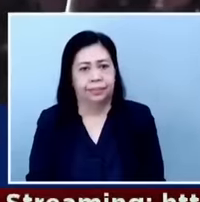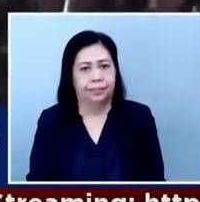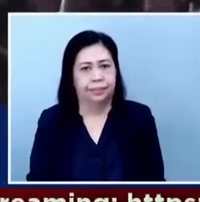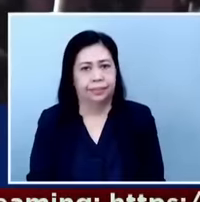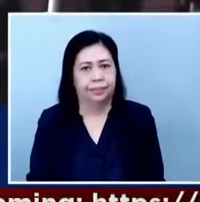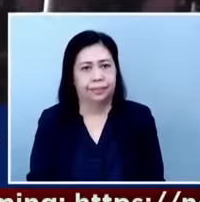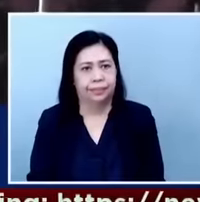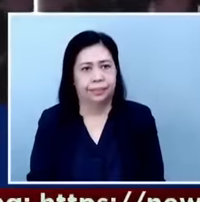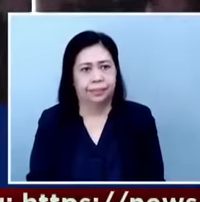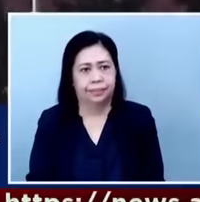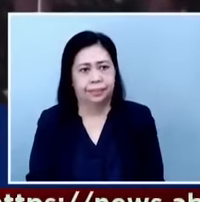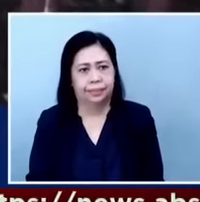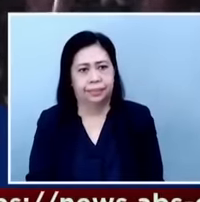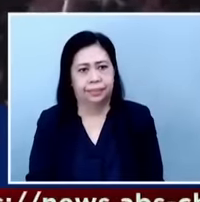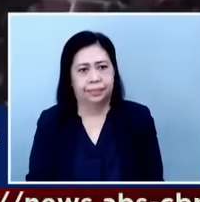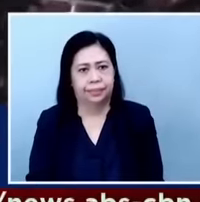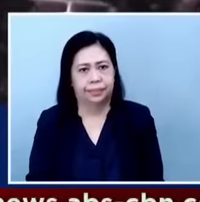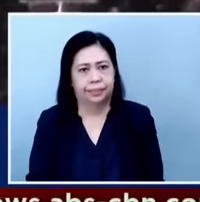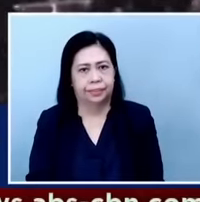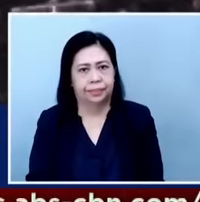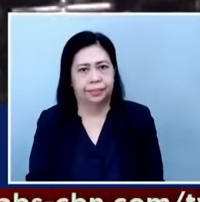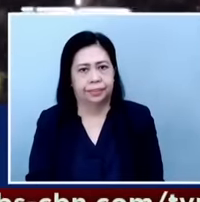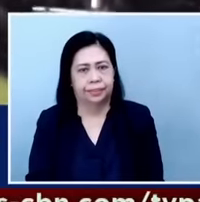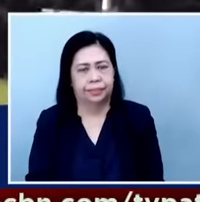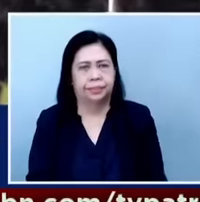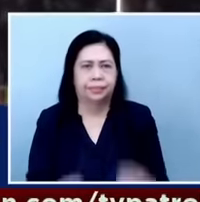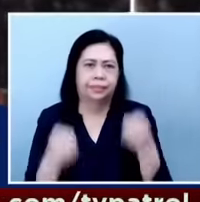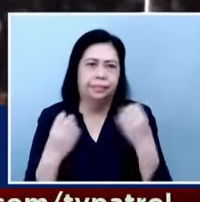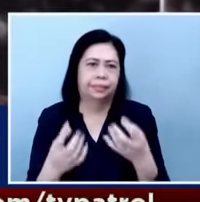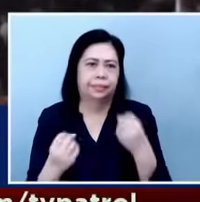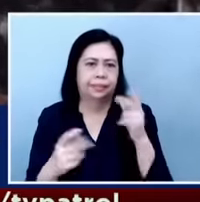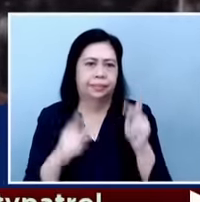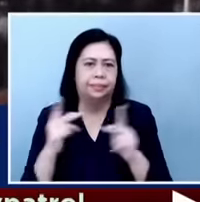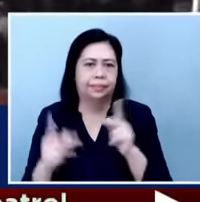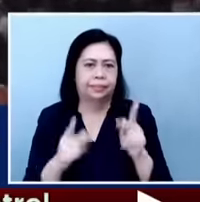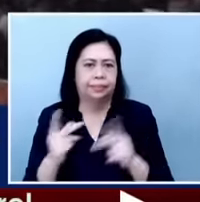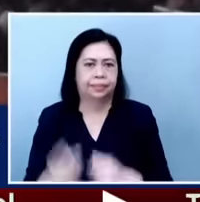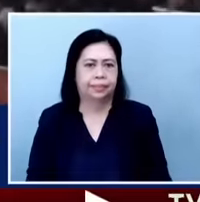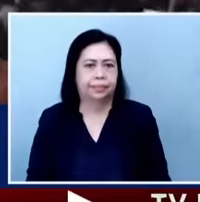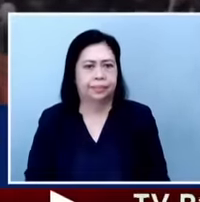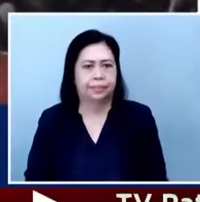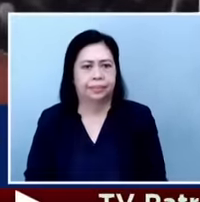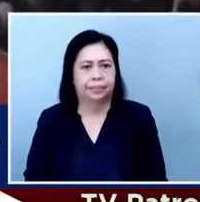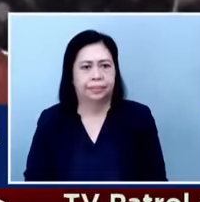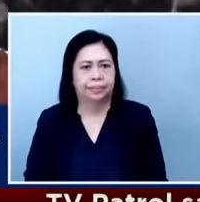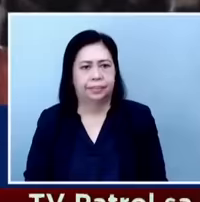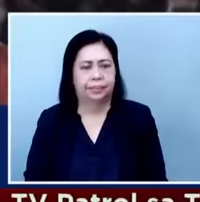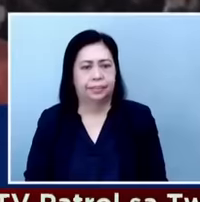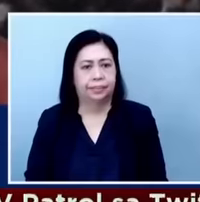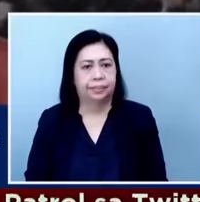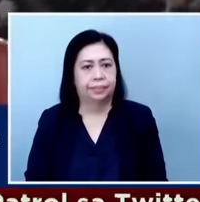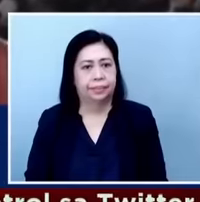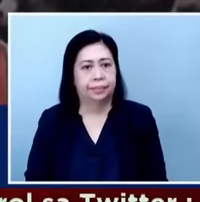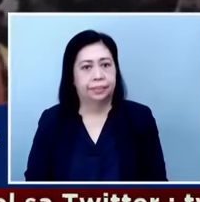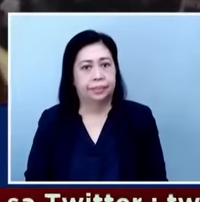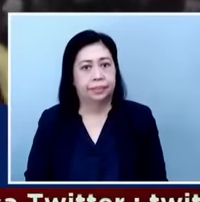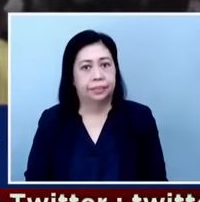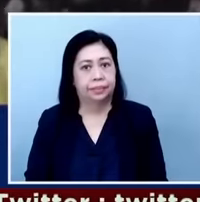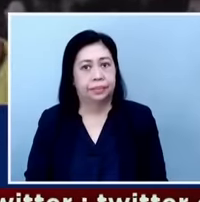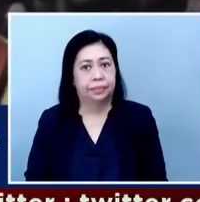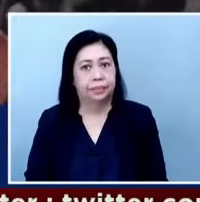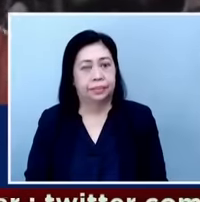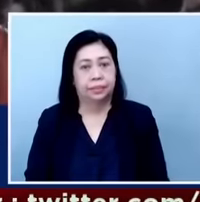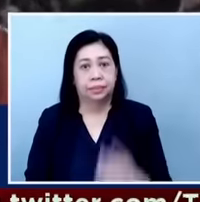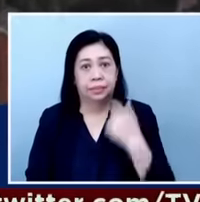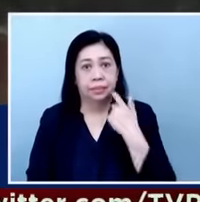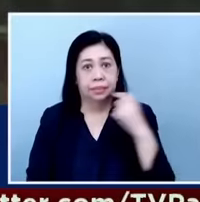Nahinto na naman dahil sa naharang na naman ng napakaraming tao. Yung ho pumasok sa may pintuan kanina